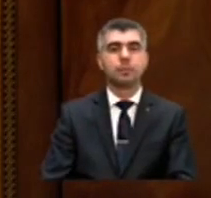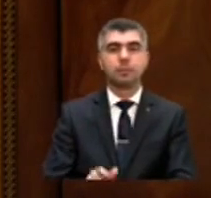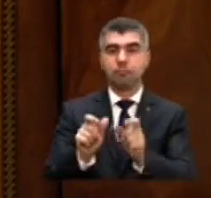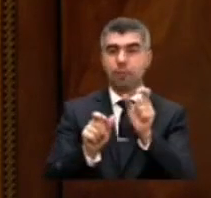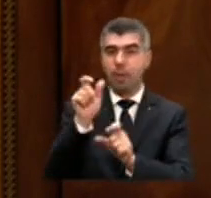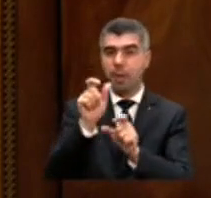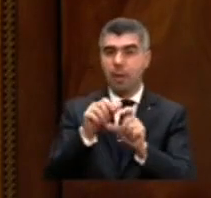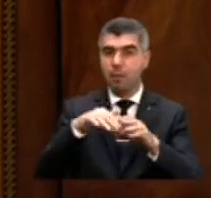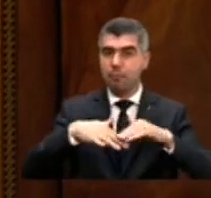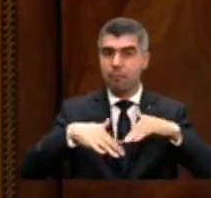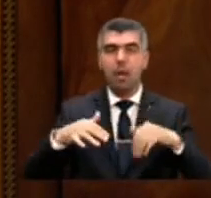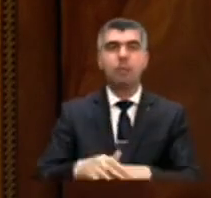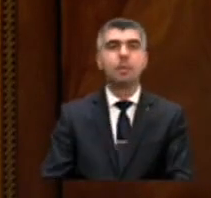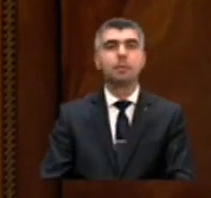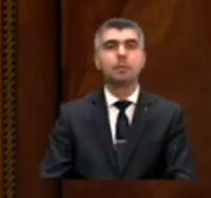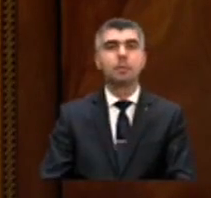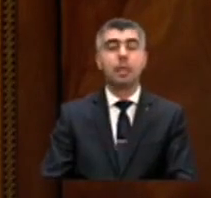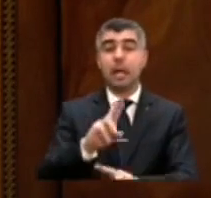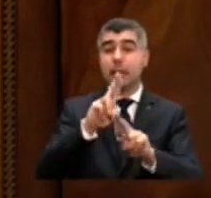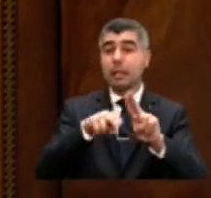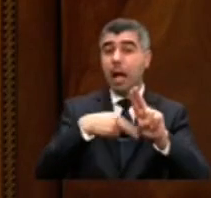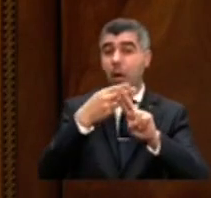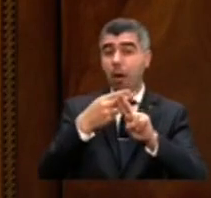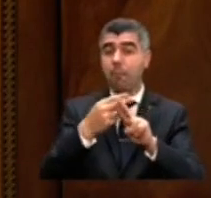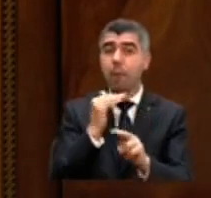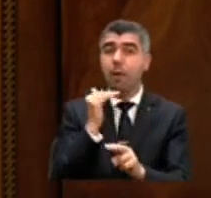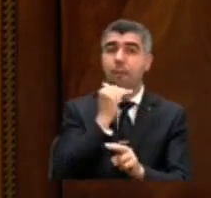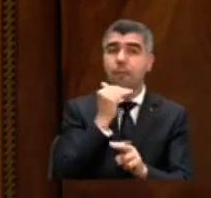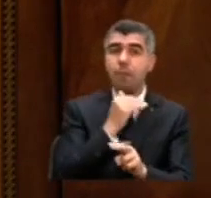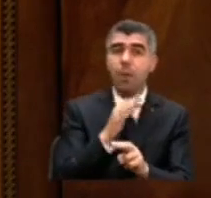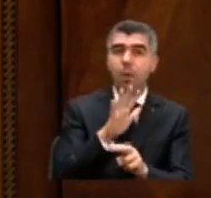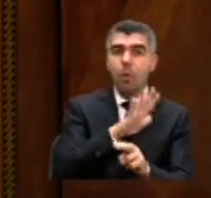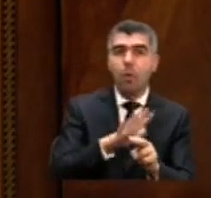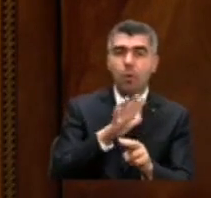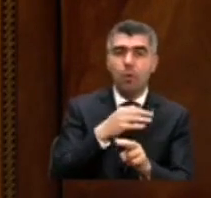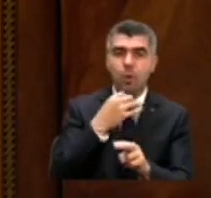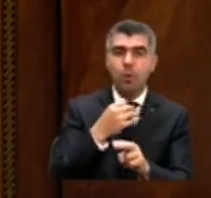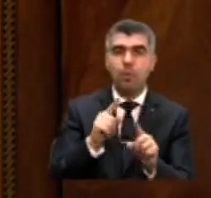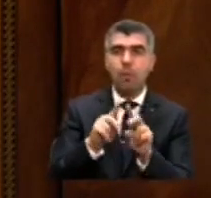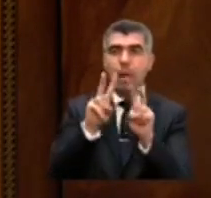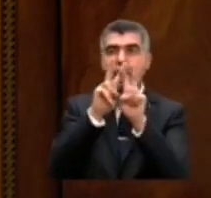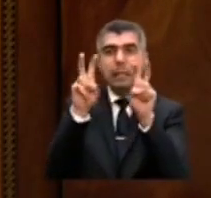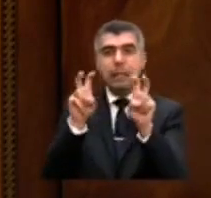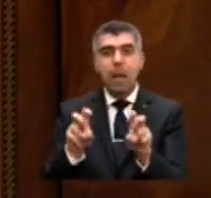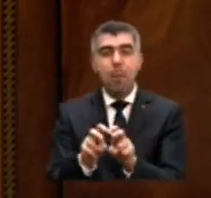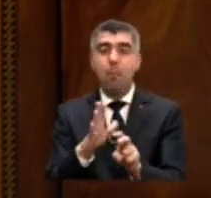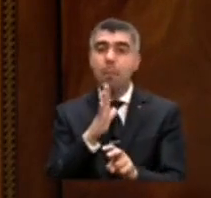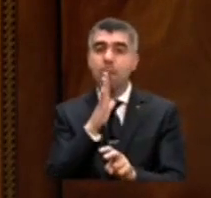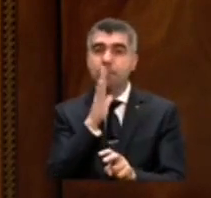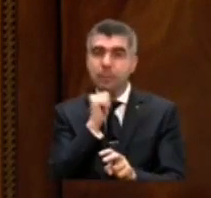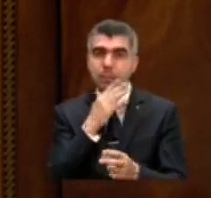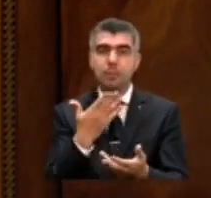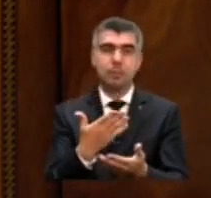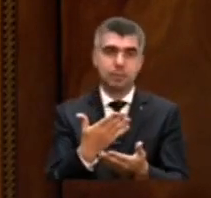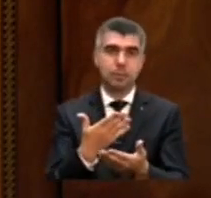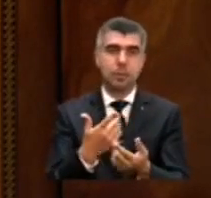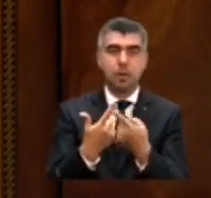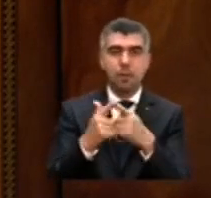والسادة، لتقديم إجابة فورية للذين يظلون دون مؤهلات وعانوا من تأثير الأزمة،